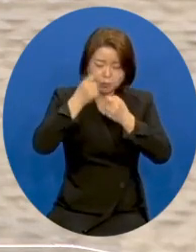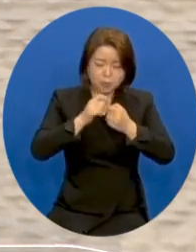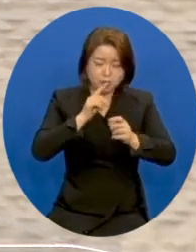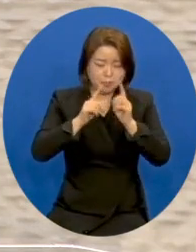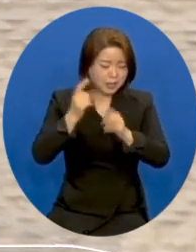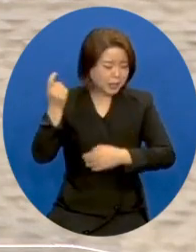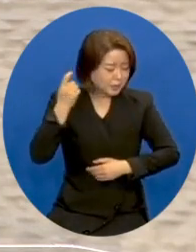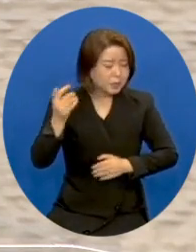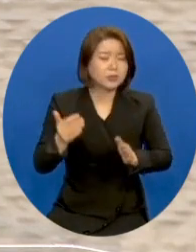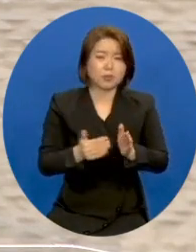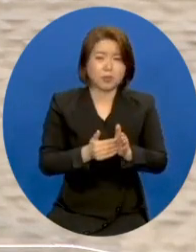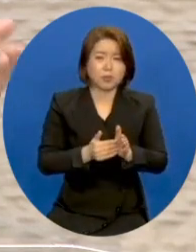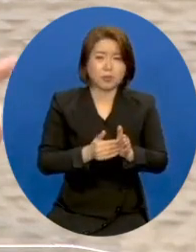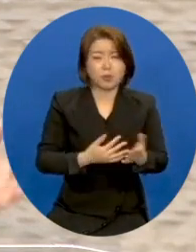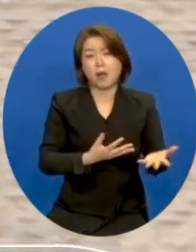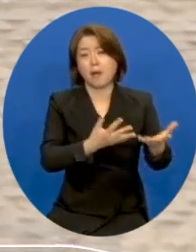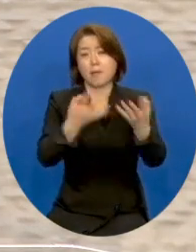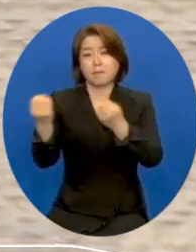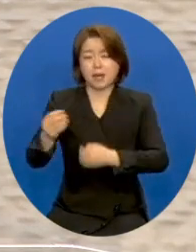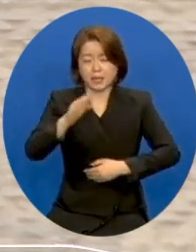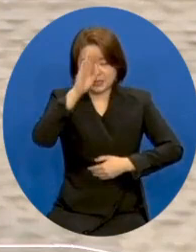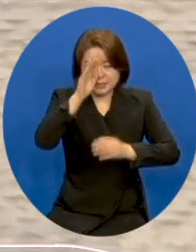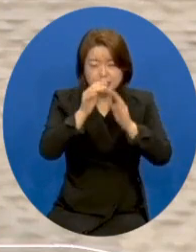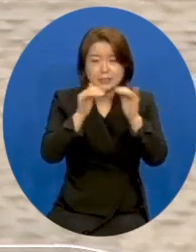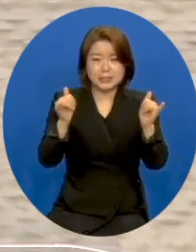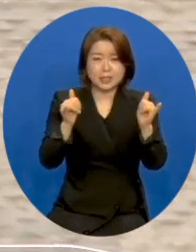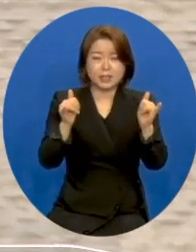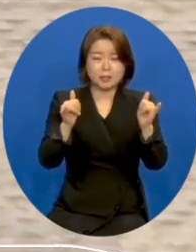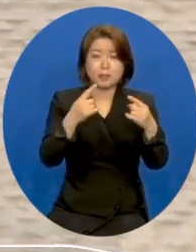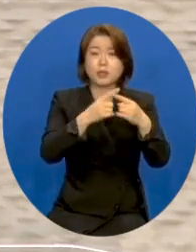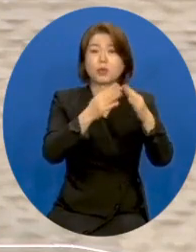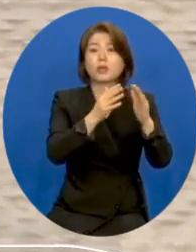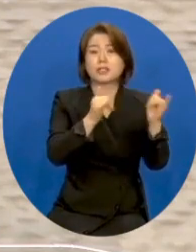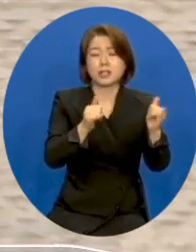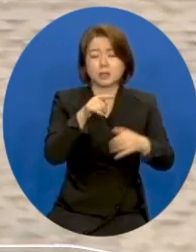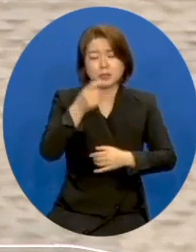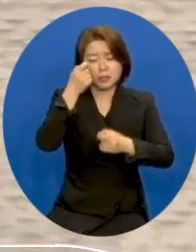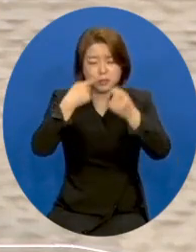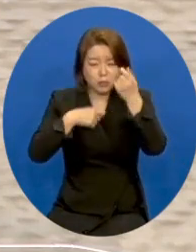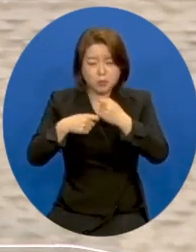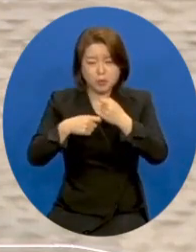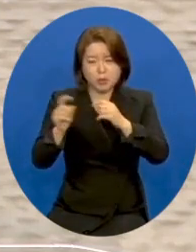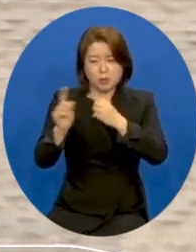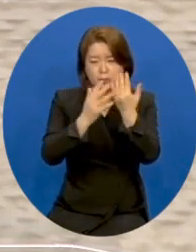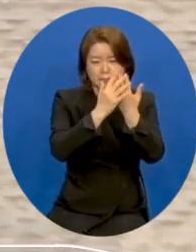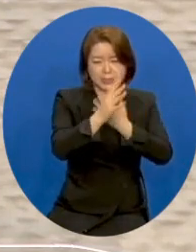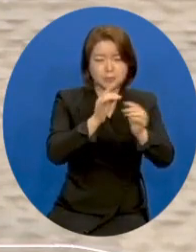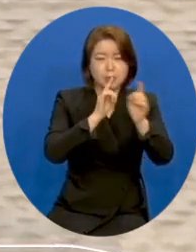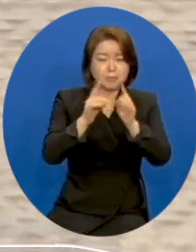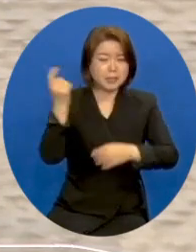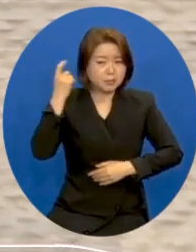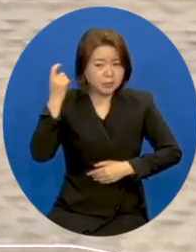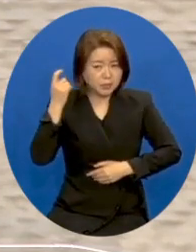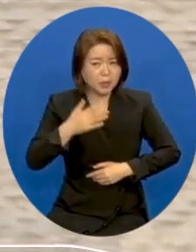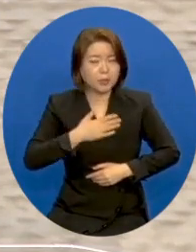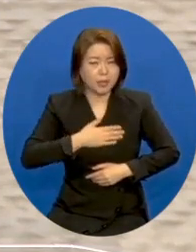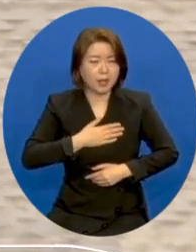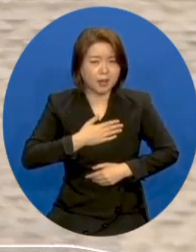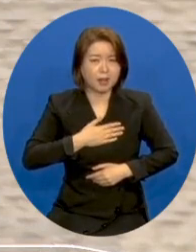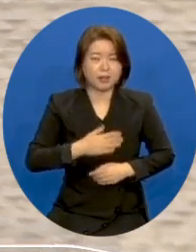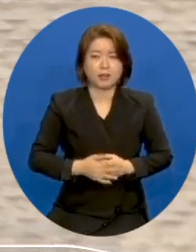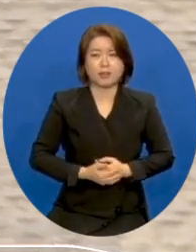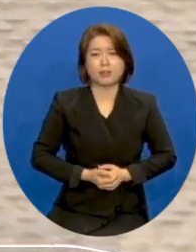들었고 많은 우리 환우 교우들이 눈물로 그 집회에 말씀을 들었다고 제가 들었습니다.